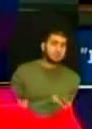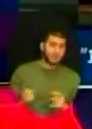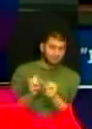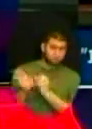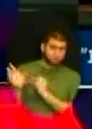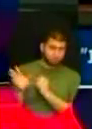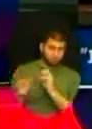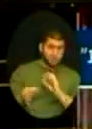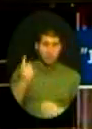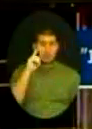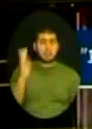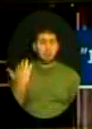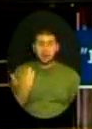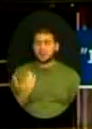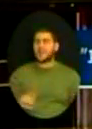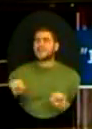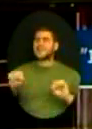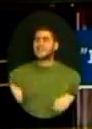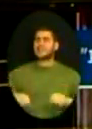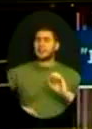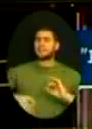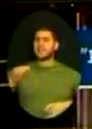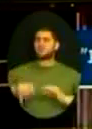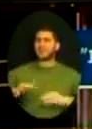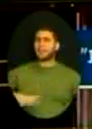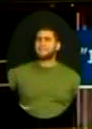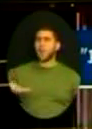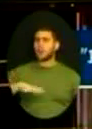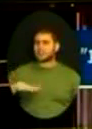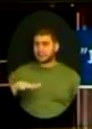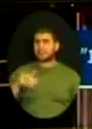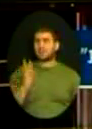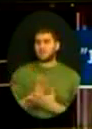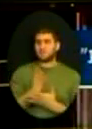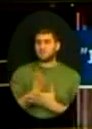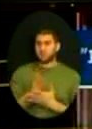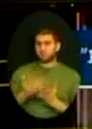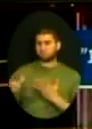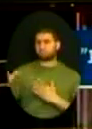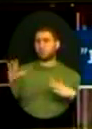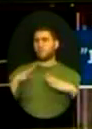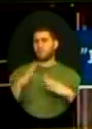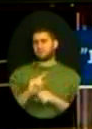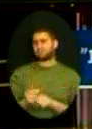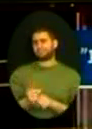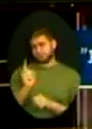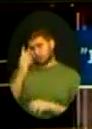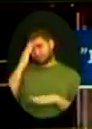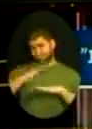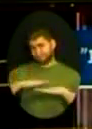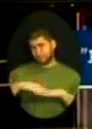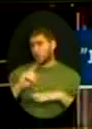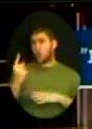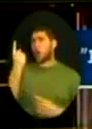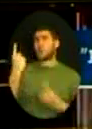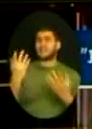ולהדיח את השופט, אני לא יודעת. אז קודם כל נשיא בית המשפט המחוזי באמת הוציא אותה קודם כל לחופשה, מיד, צריך להגיד את זה. לא כל